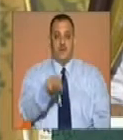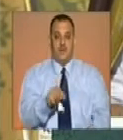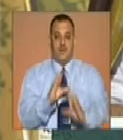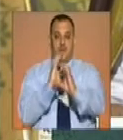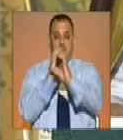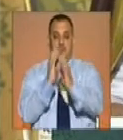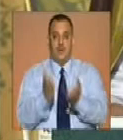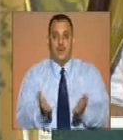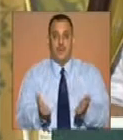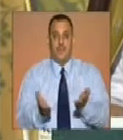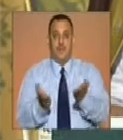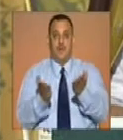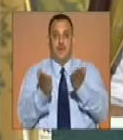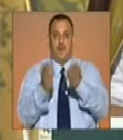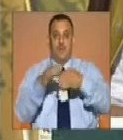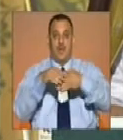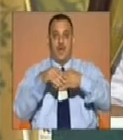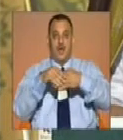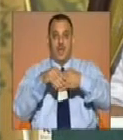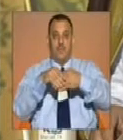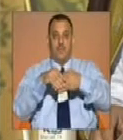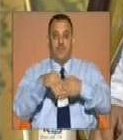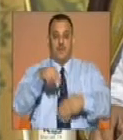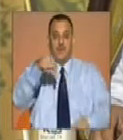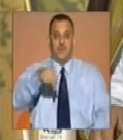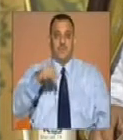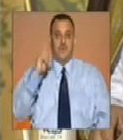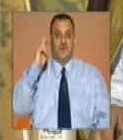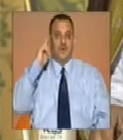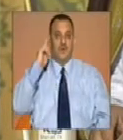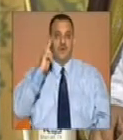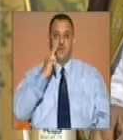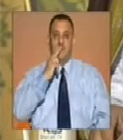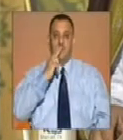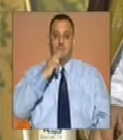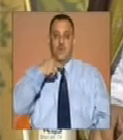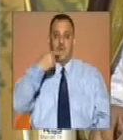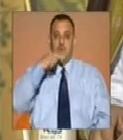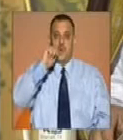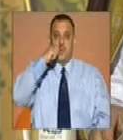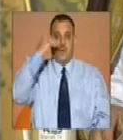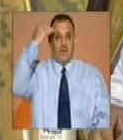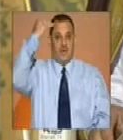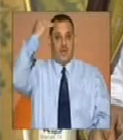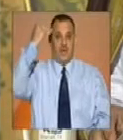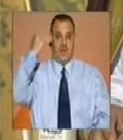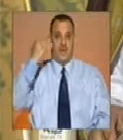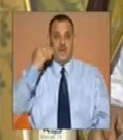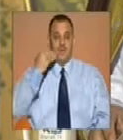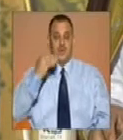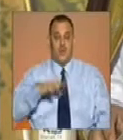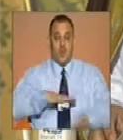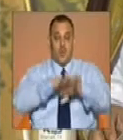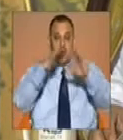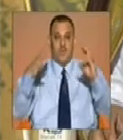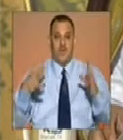بإحسان إلى يوم الدين، وسلم تسليما مزيدا. أما بعد، فحياكم الله أيها الإخوة المشاهدون والأخوات المشاهدات